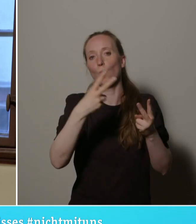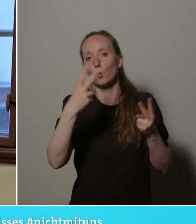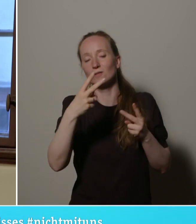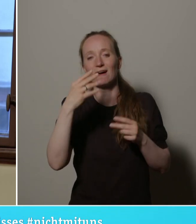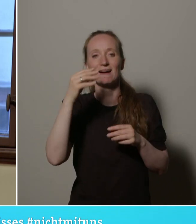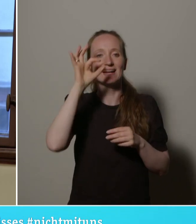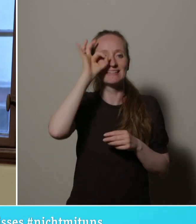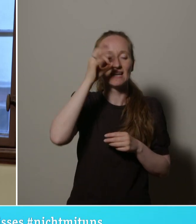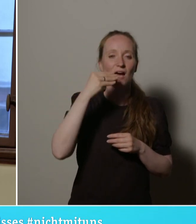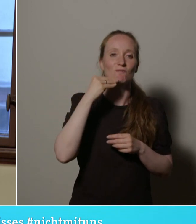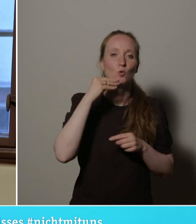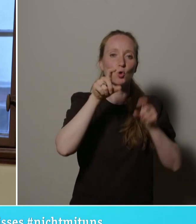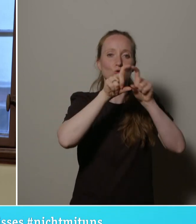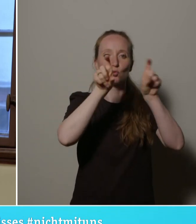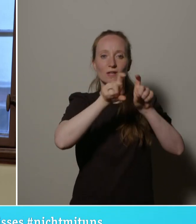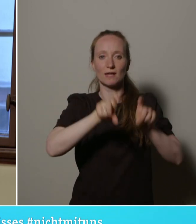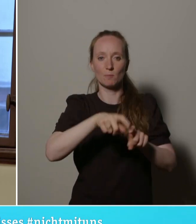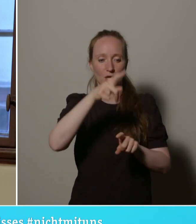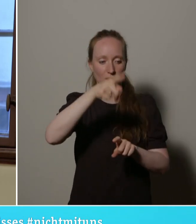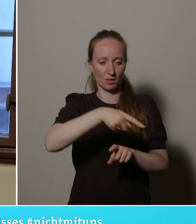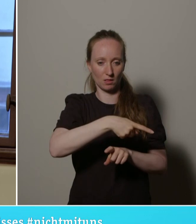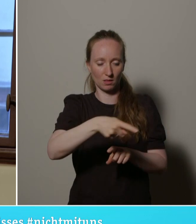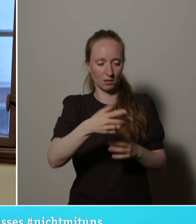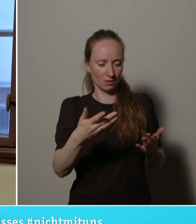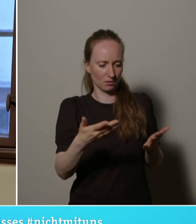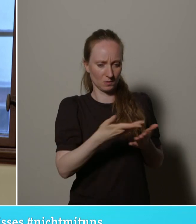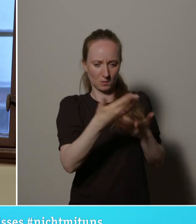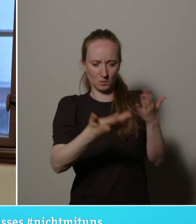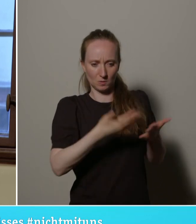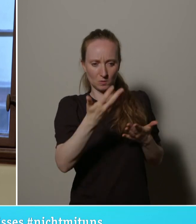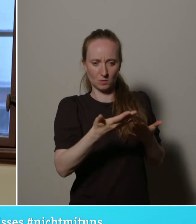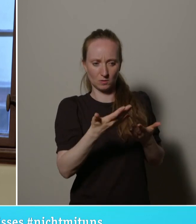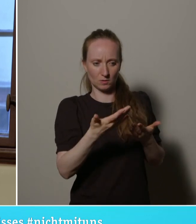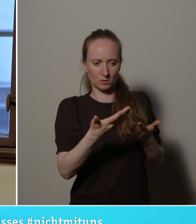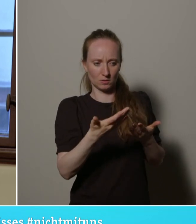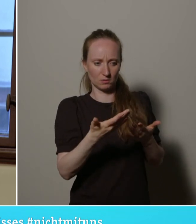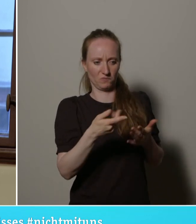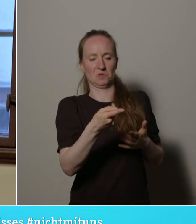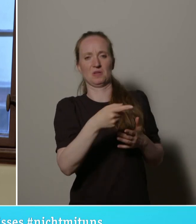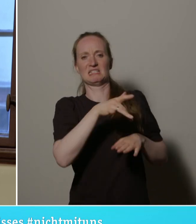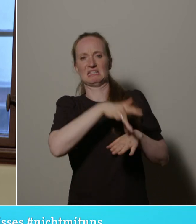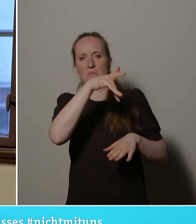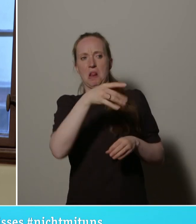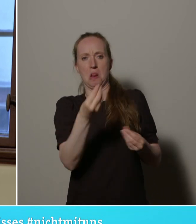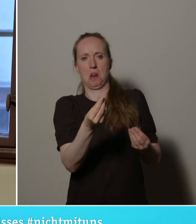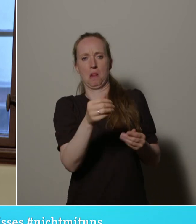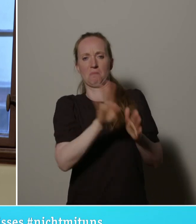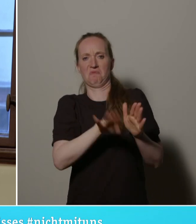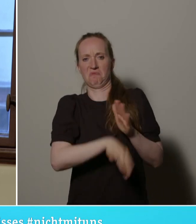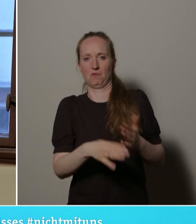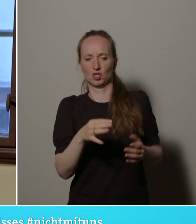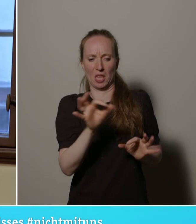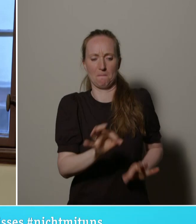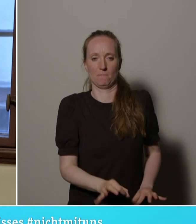Jena Wohnungsunternehmen hier genug Sensibilität besitzen würden. Ich nehme Jena Wohnen